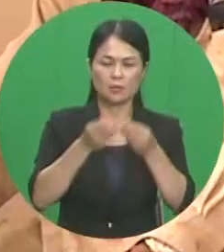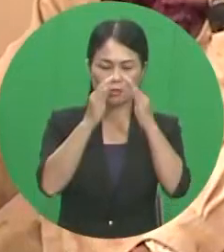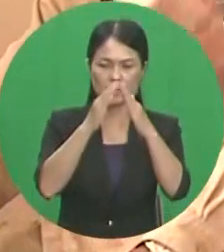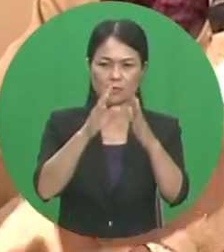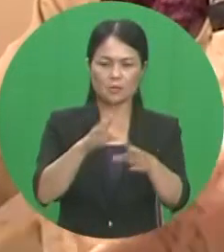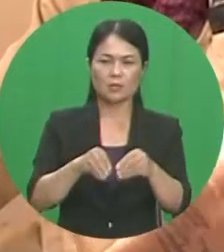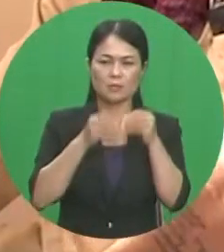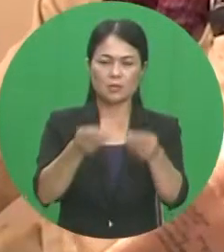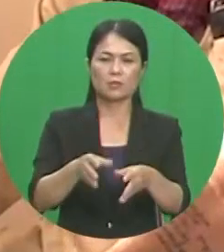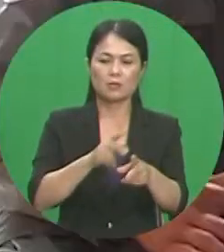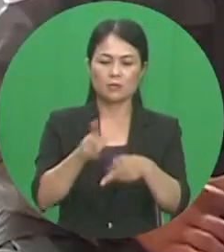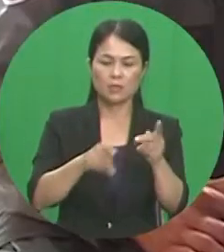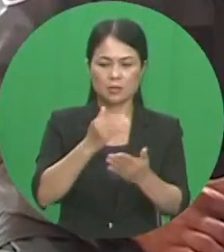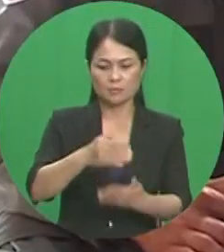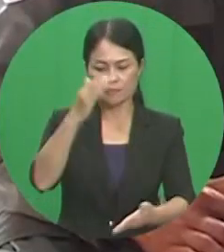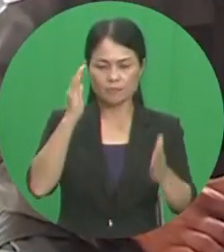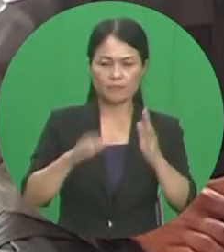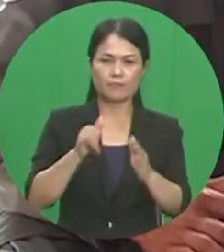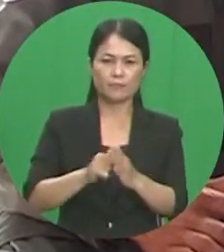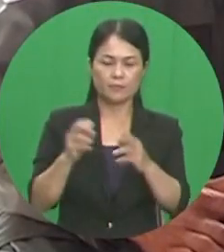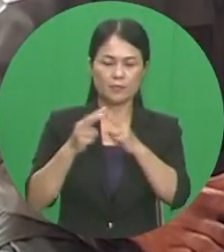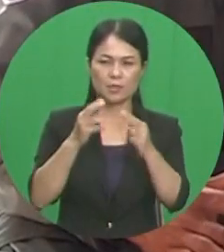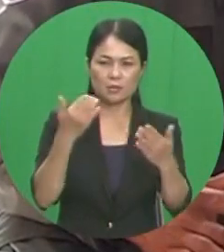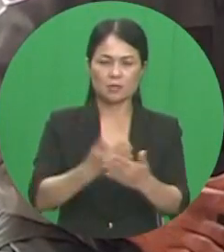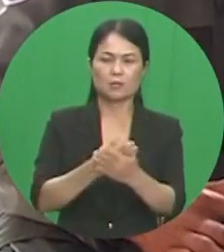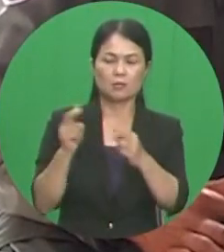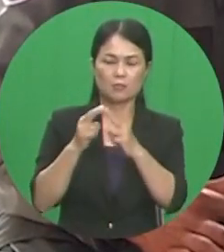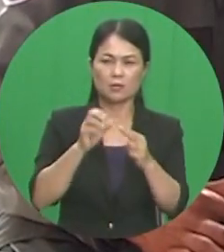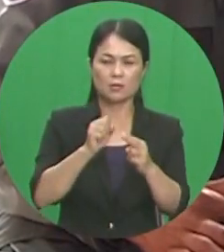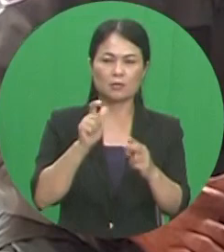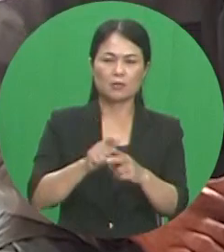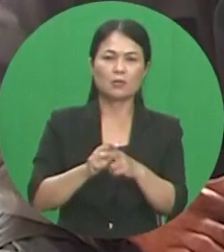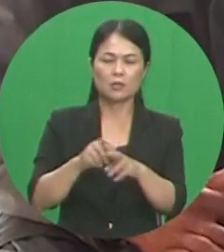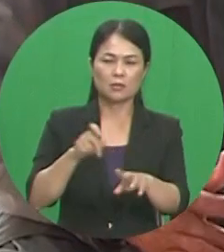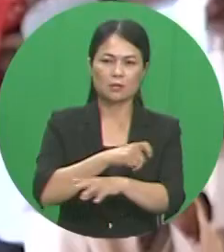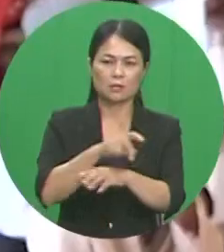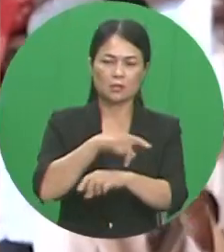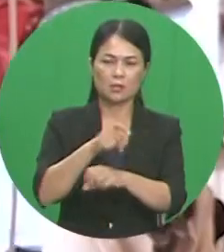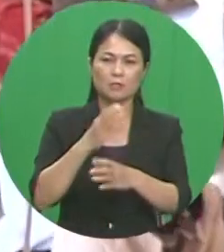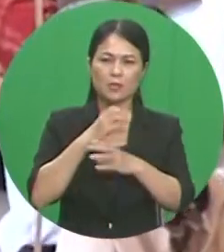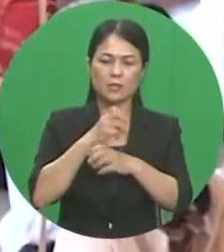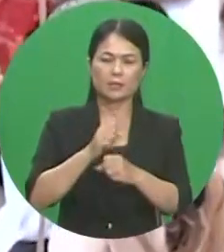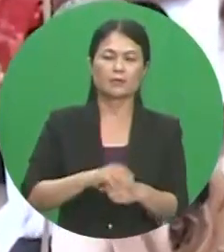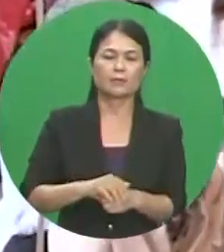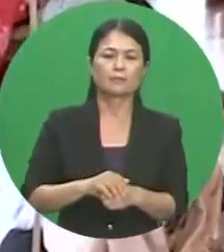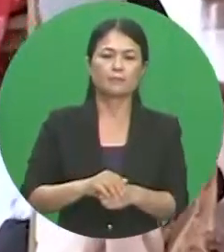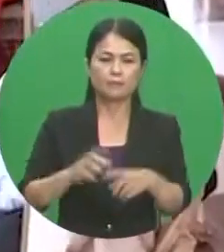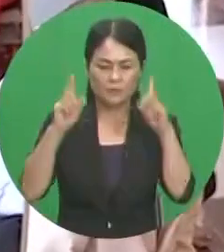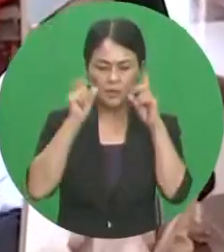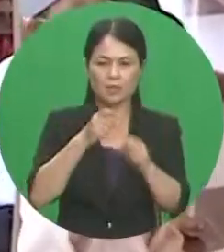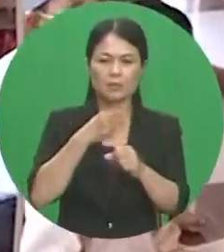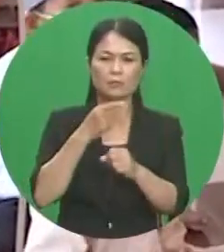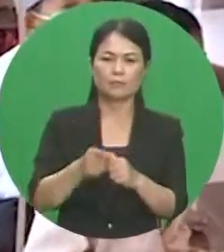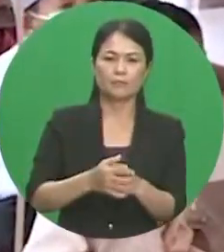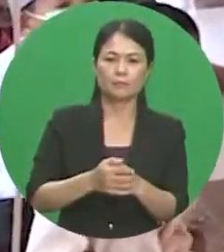ជូនប្រជាពលរដ្ឋនិងសិស្សានុសិស្សស្ថិតនៅភូមិថ្មីឃុំថ្នោតជុំស្រុកក្រកោខេត្តពោធិ៍សាត់អាយុដំបានមានប្រ